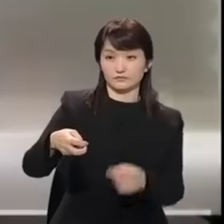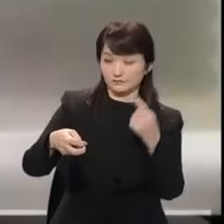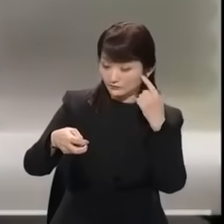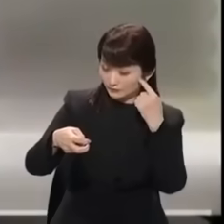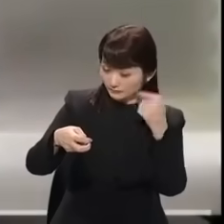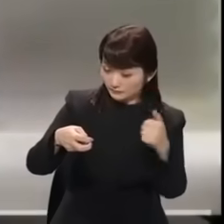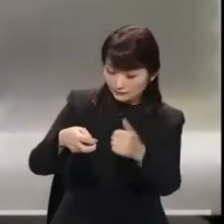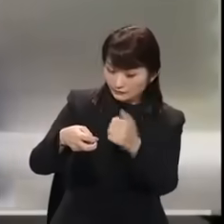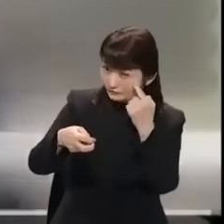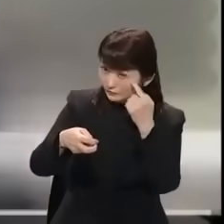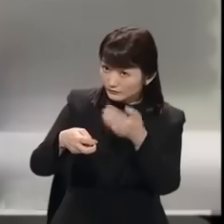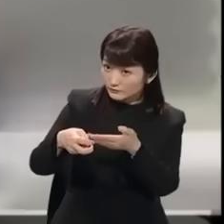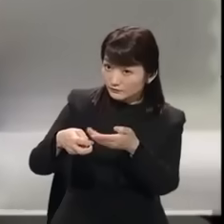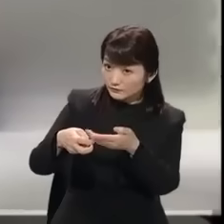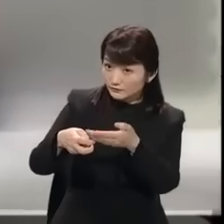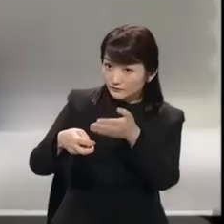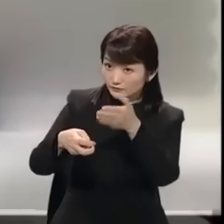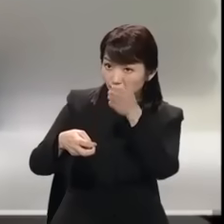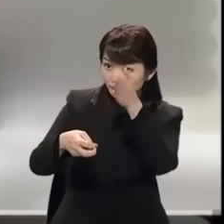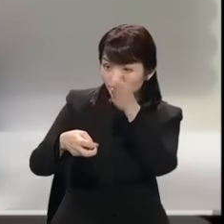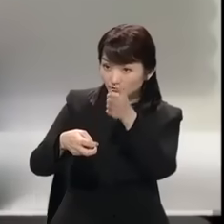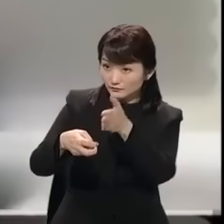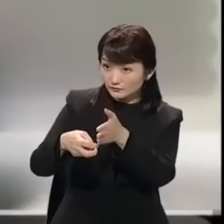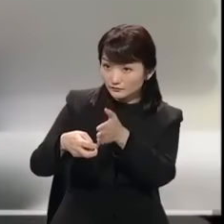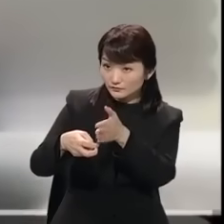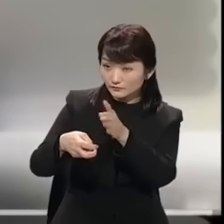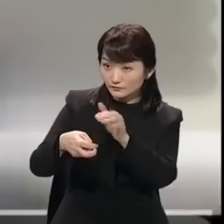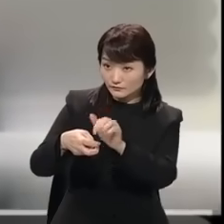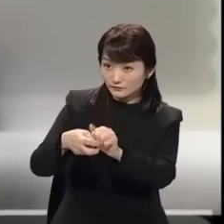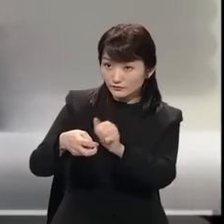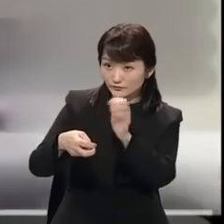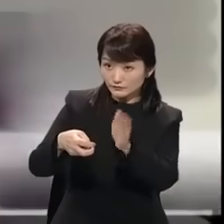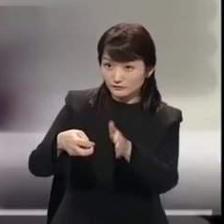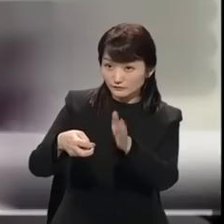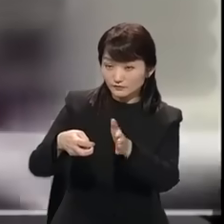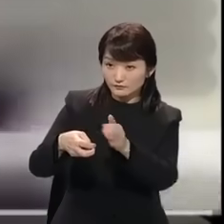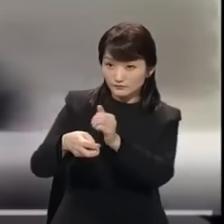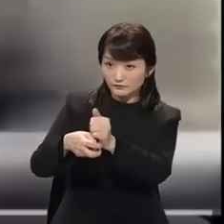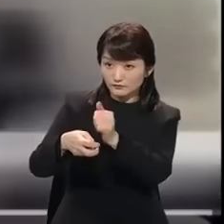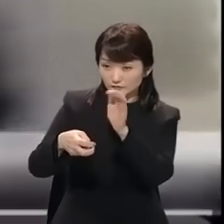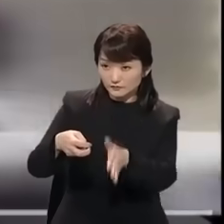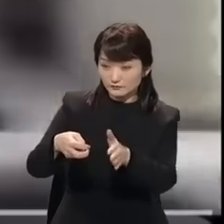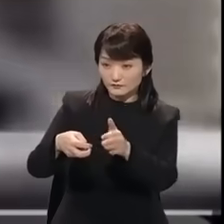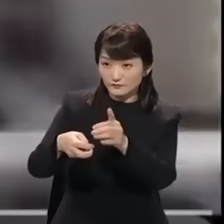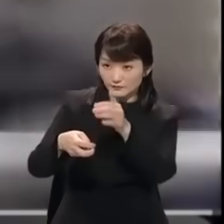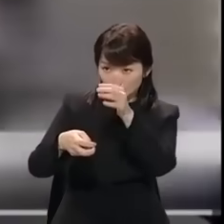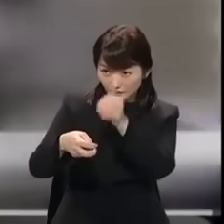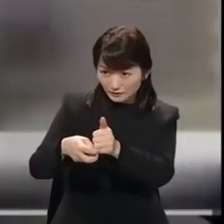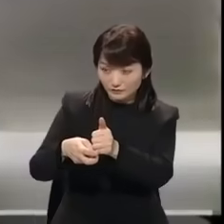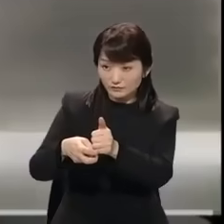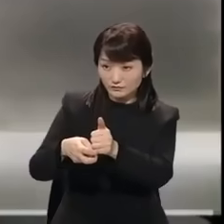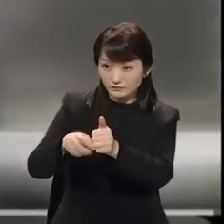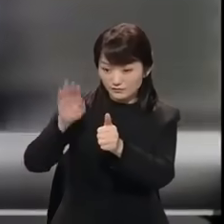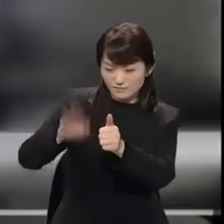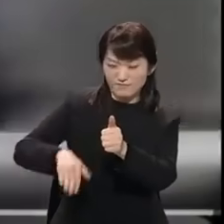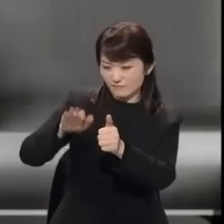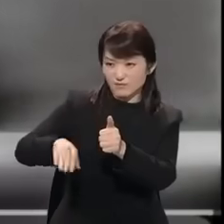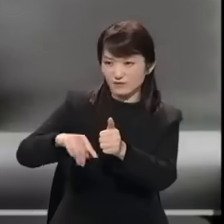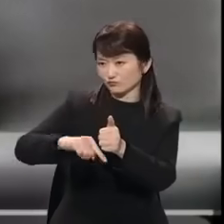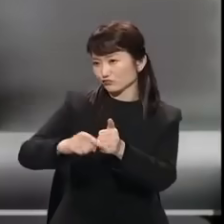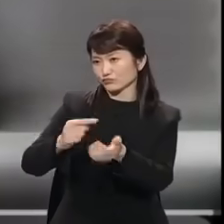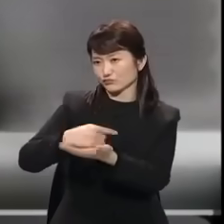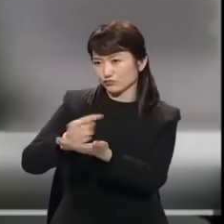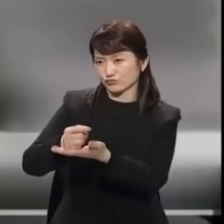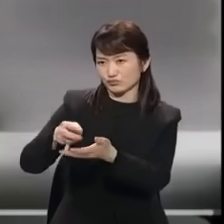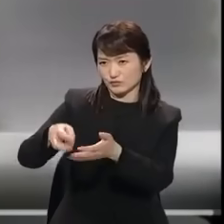예. 손 여기 들어갔습니다. 장치 마세요. 장치 마세요. 장치 마세요. 뻑! 야이씨!